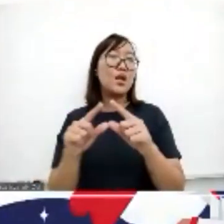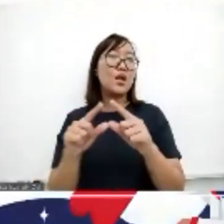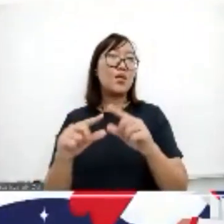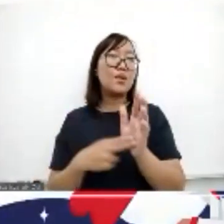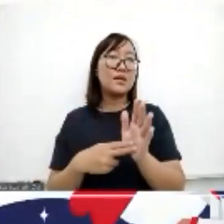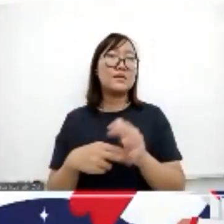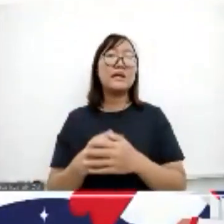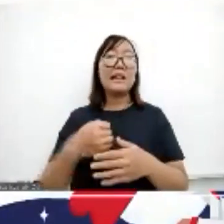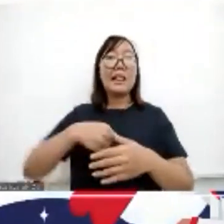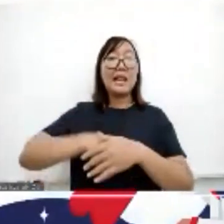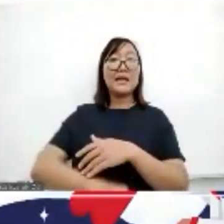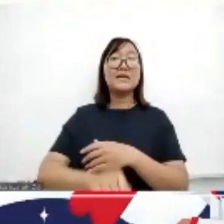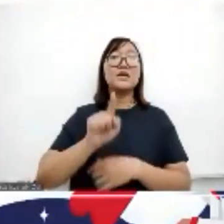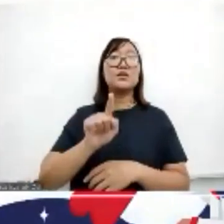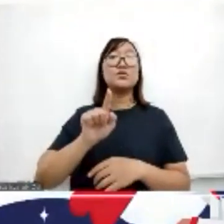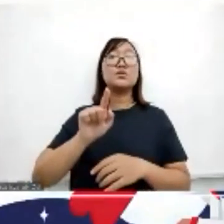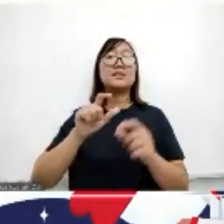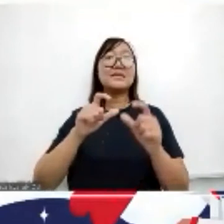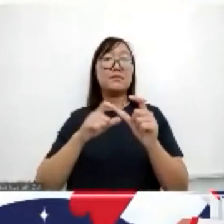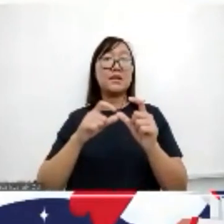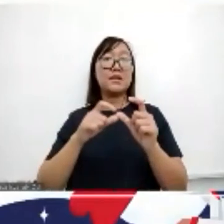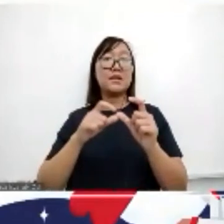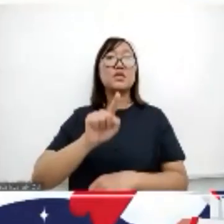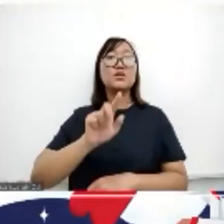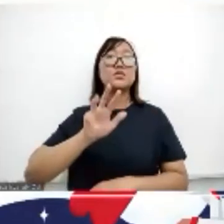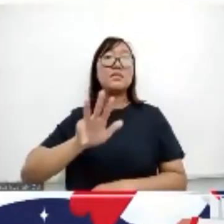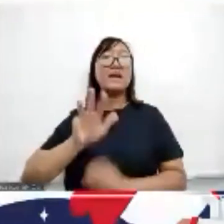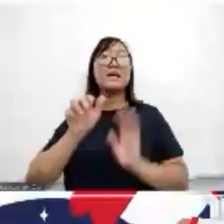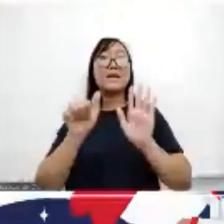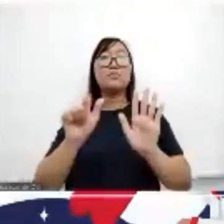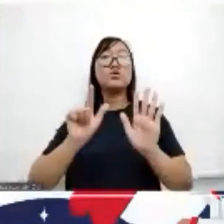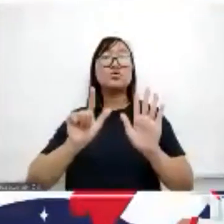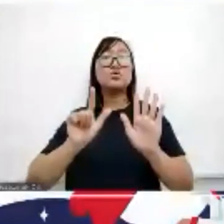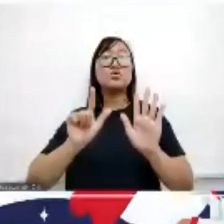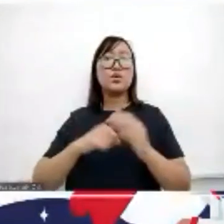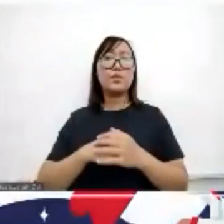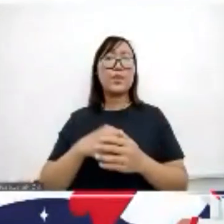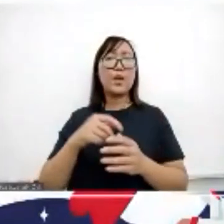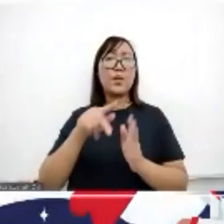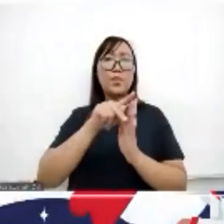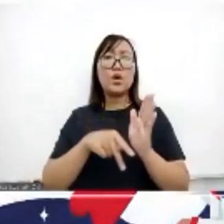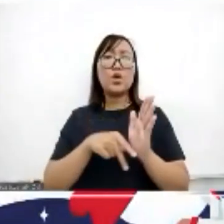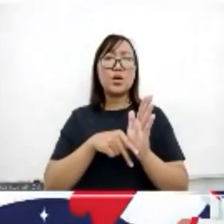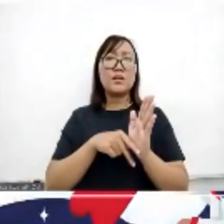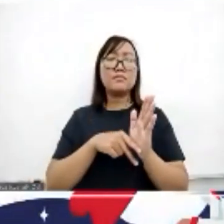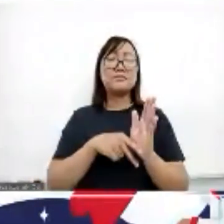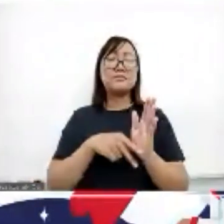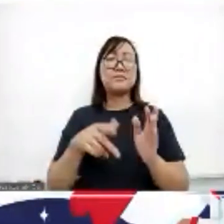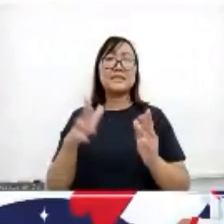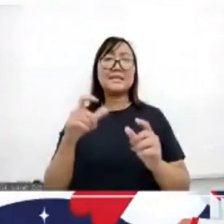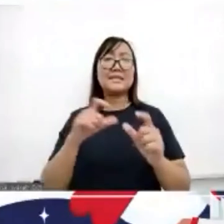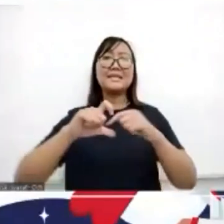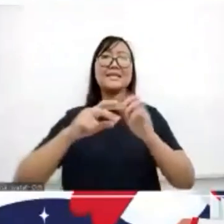1967 kemudian program pernah di program studi pengkajian seni pertunjukan dan seni rupa sekolah pascasarjana